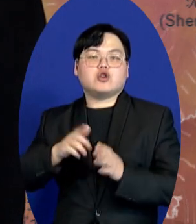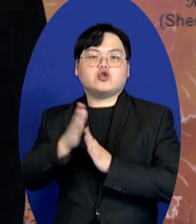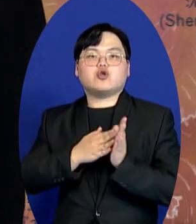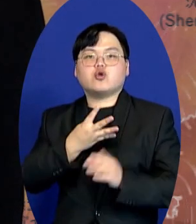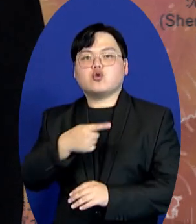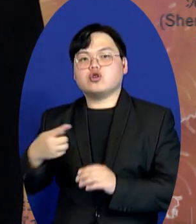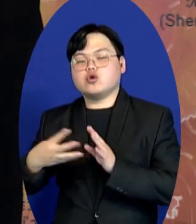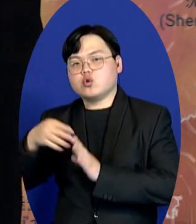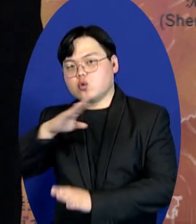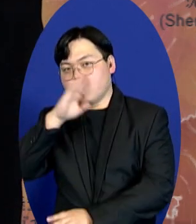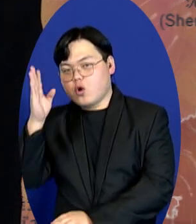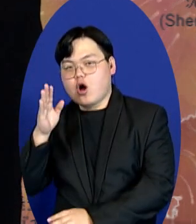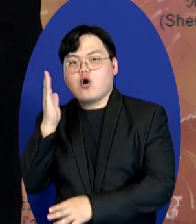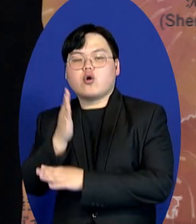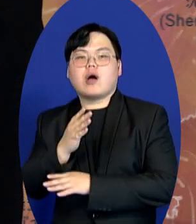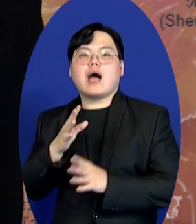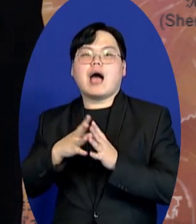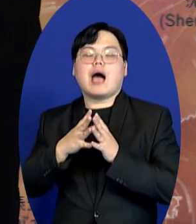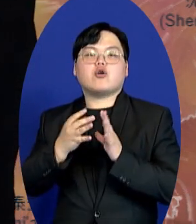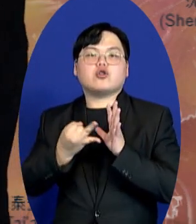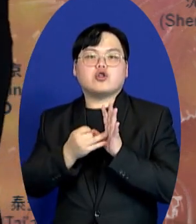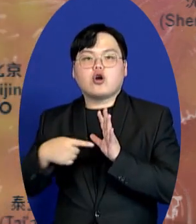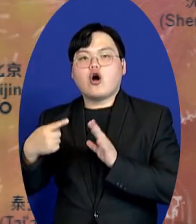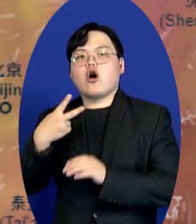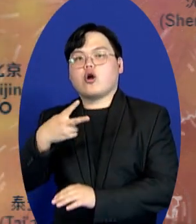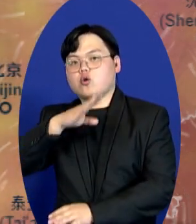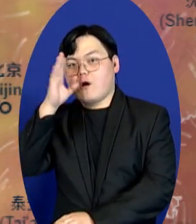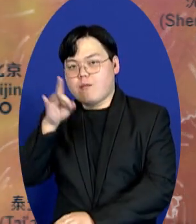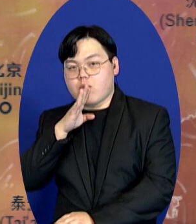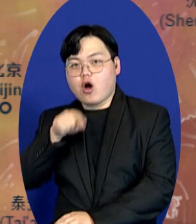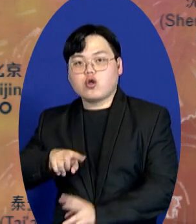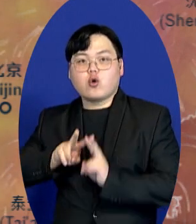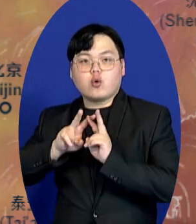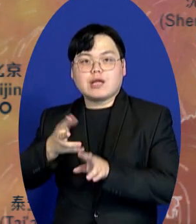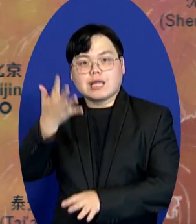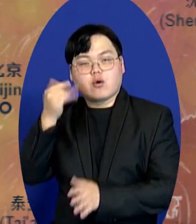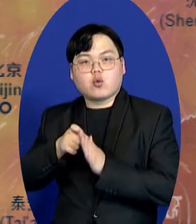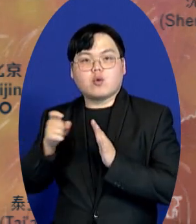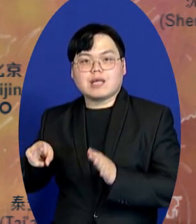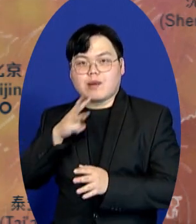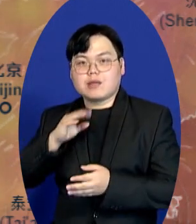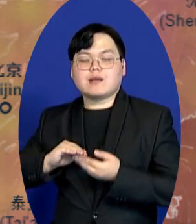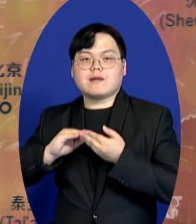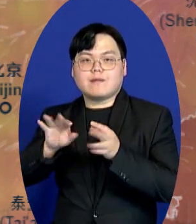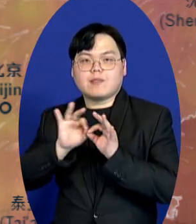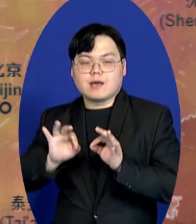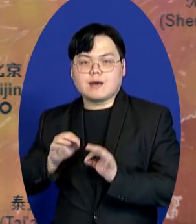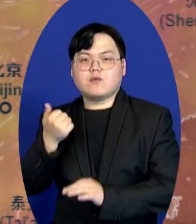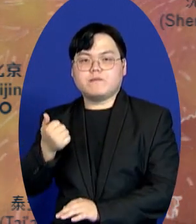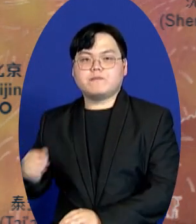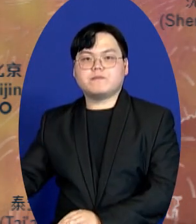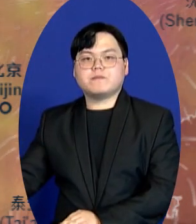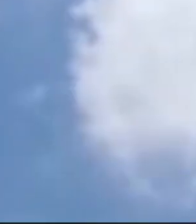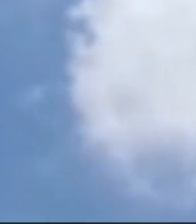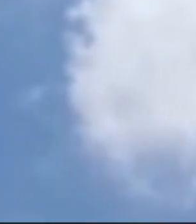4-9 градус дулаан, өдөртөө 17-22 градус дулаан махна. Урсгалын нийт нутгийн цагаар мэдээллийг дэлгэцнээс хүлээн авч үзье.